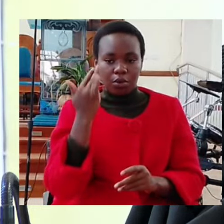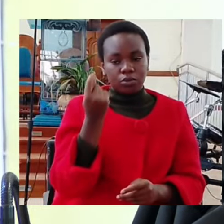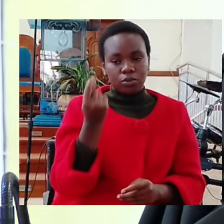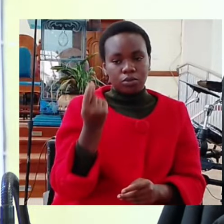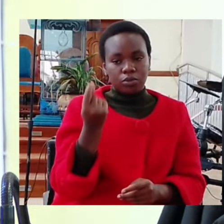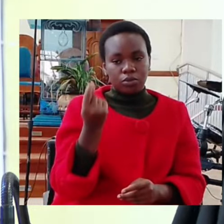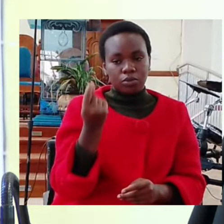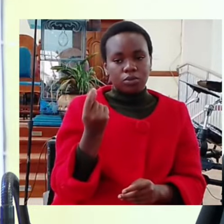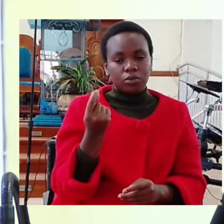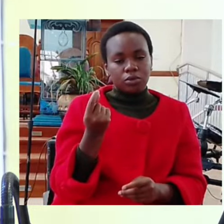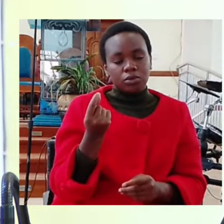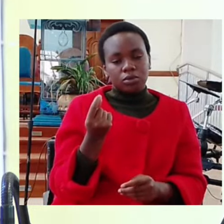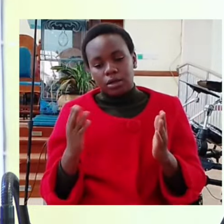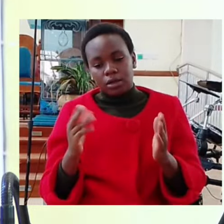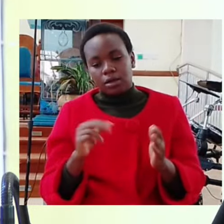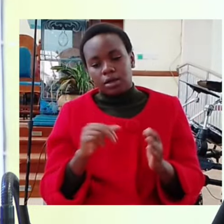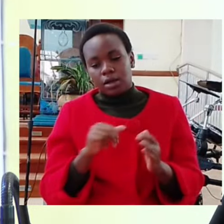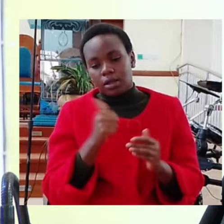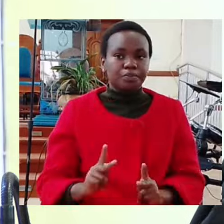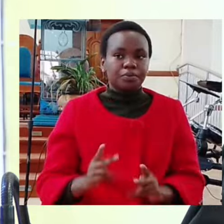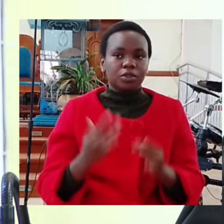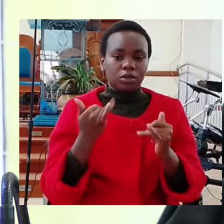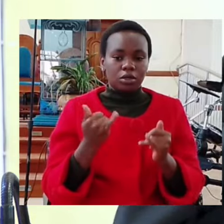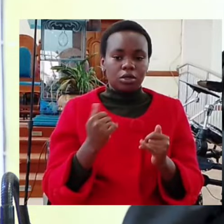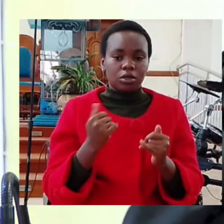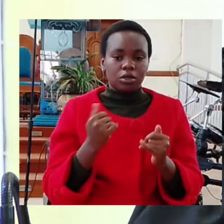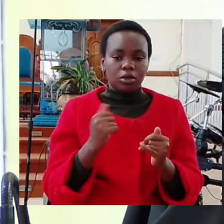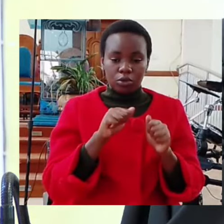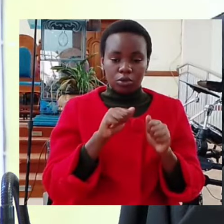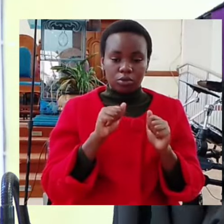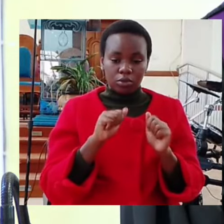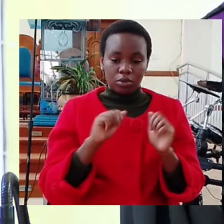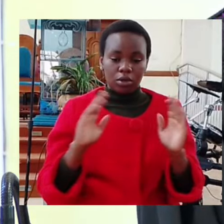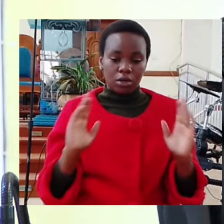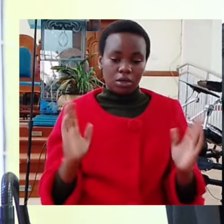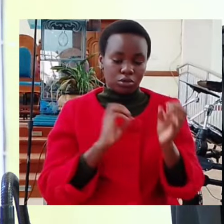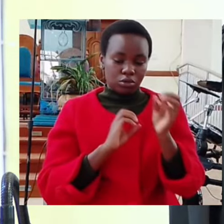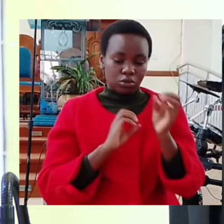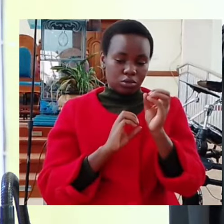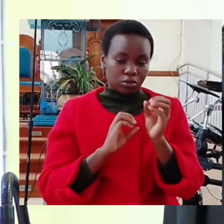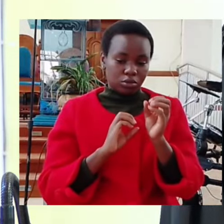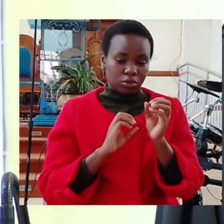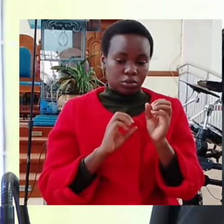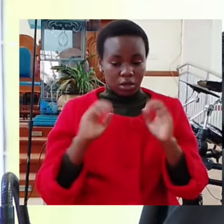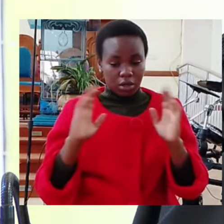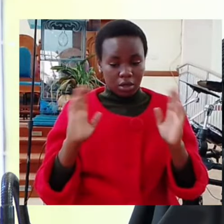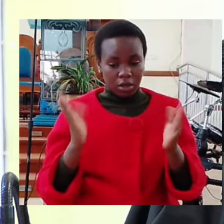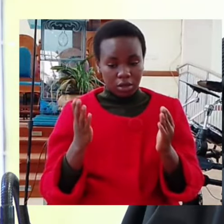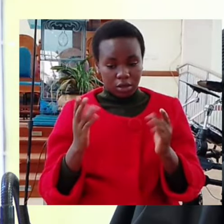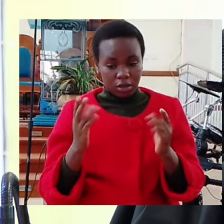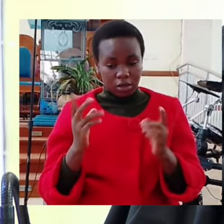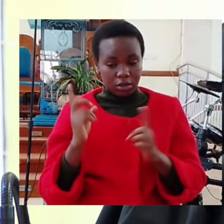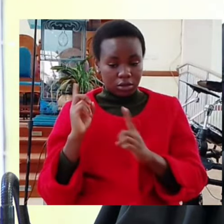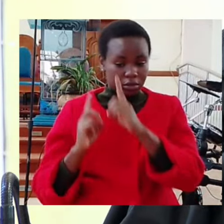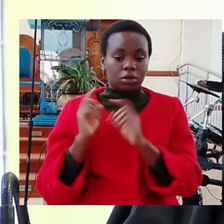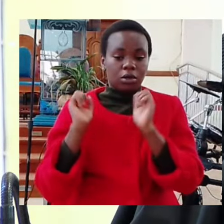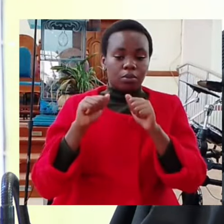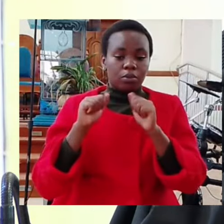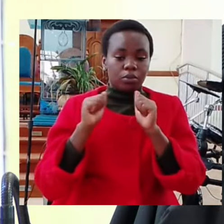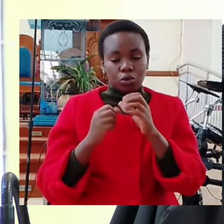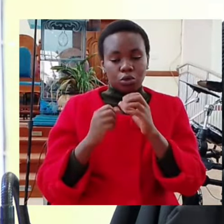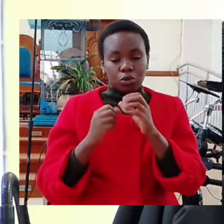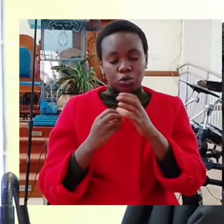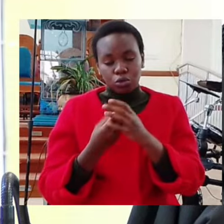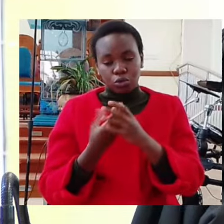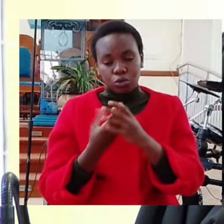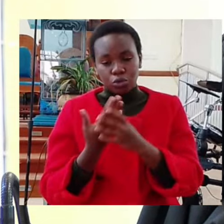matuumanirie. Hedere ya aduma wa manaririe. Hedere ya aduma ekira na hinyaruge doine. Netokuraga kiroho. We are